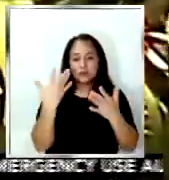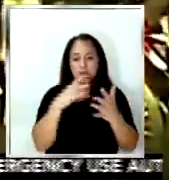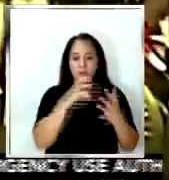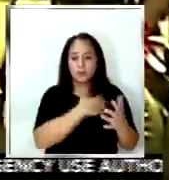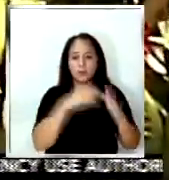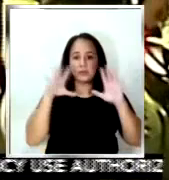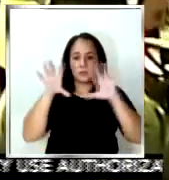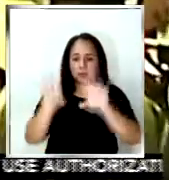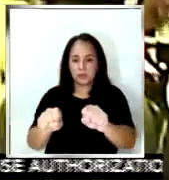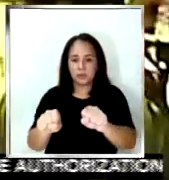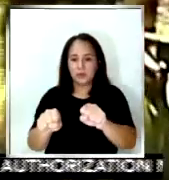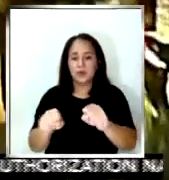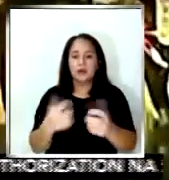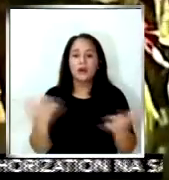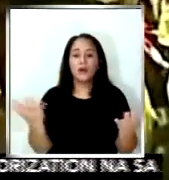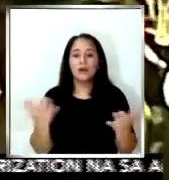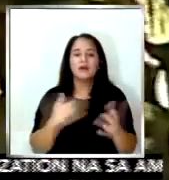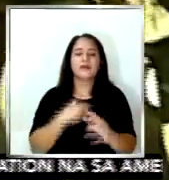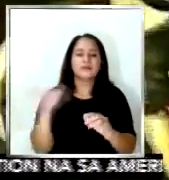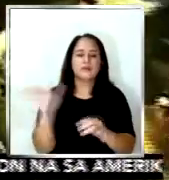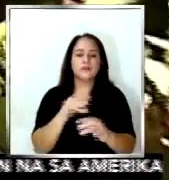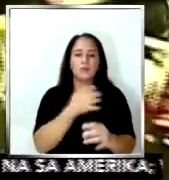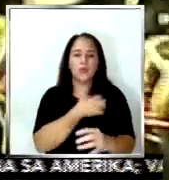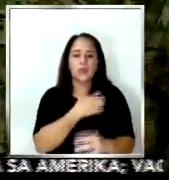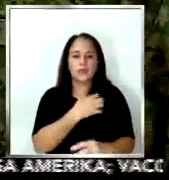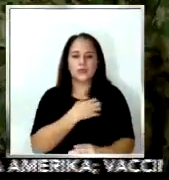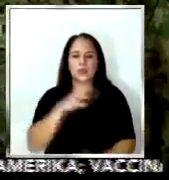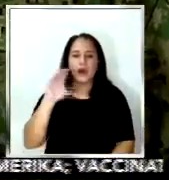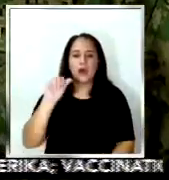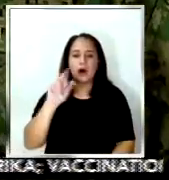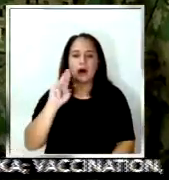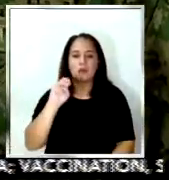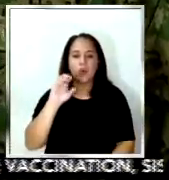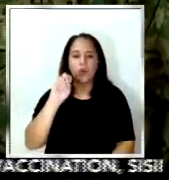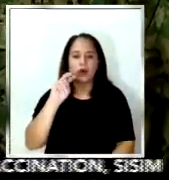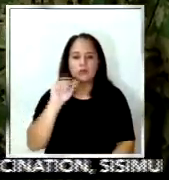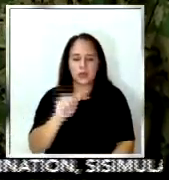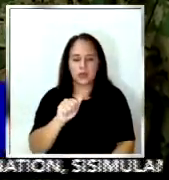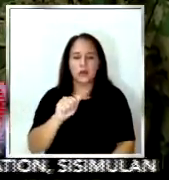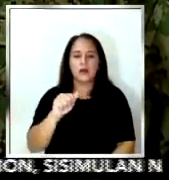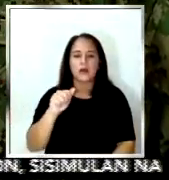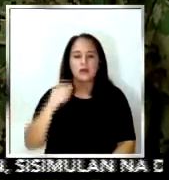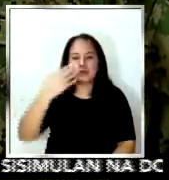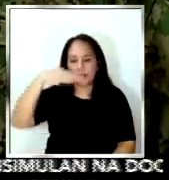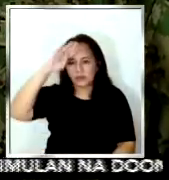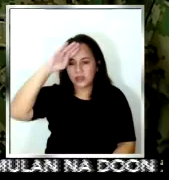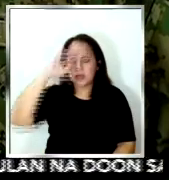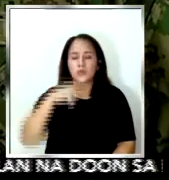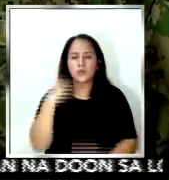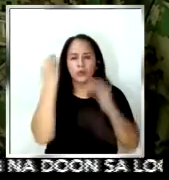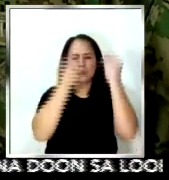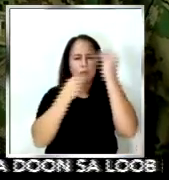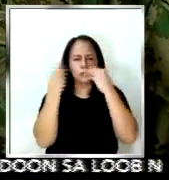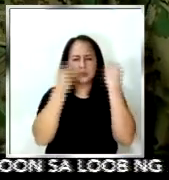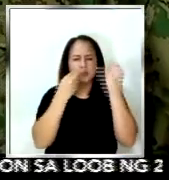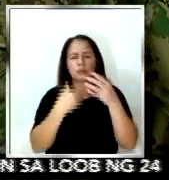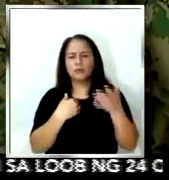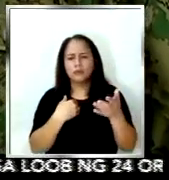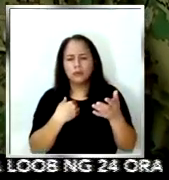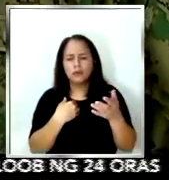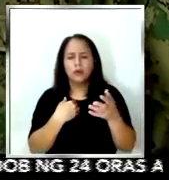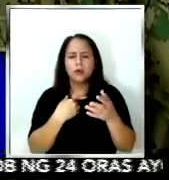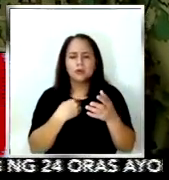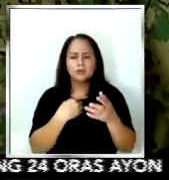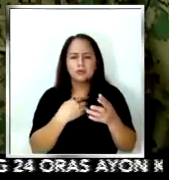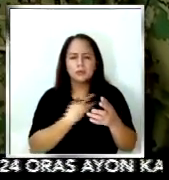ng Carmona, Cavite, si Corporal Neil Lique. Yan, sabi niya sa akin, medyo narito siya nung unang pagkabangga niya, natakot siya,